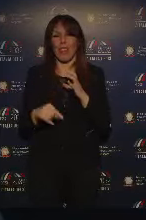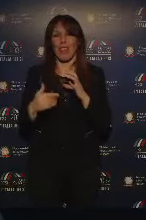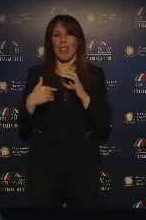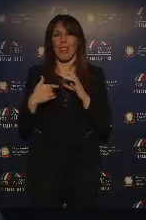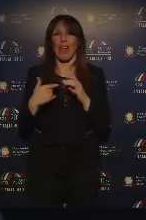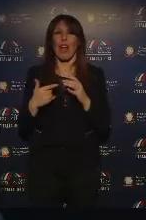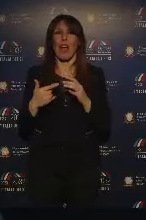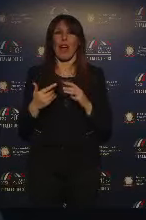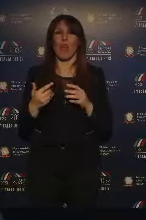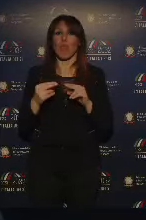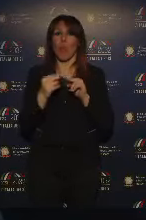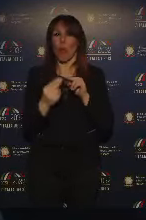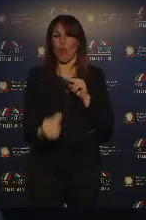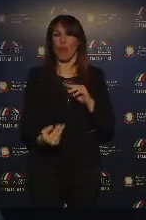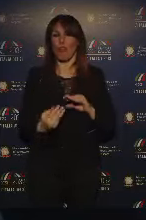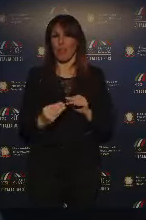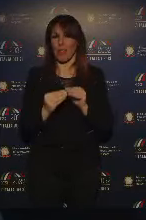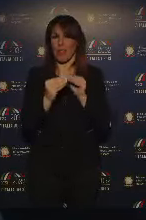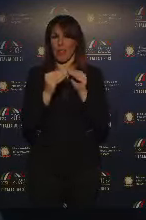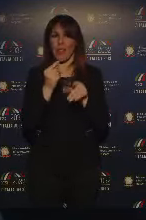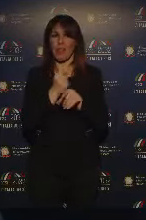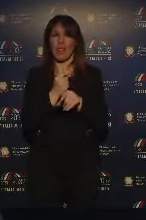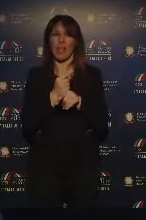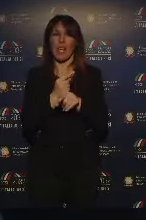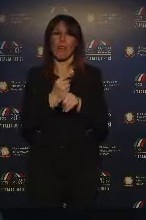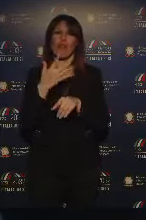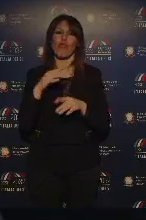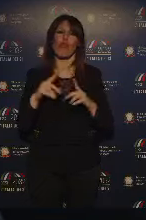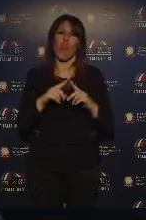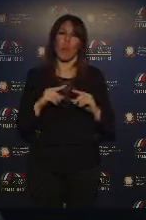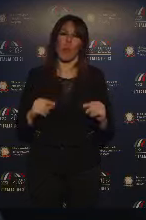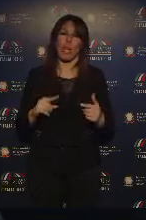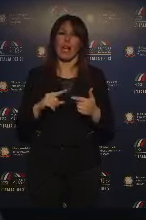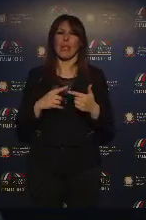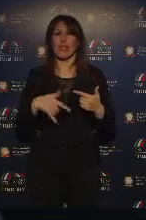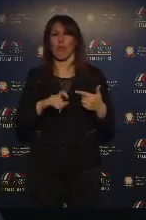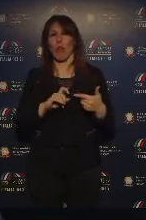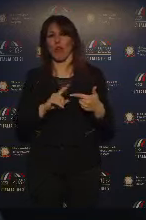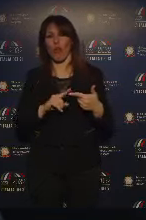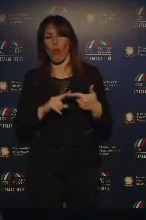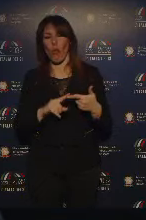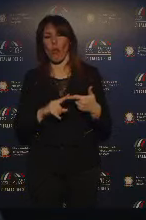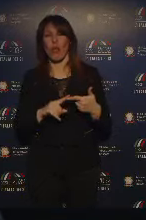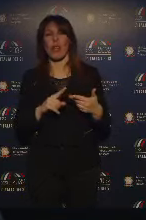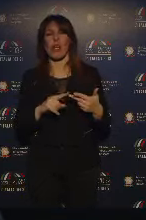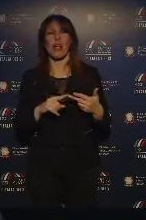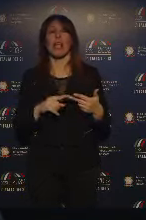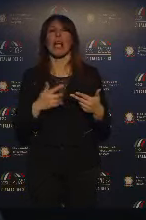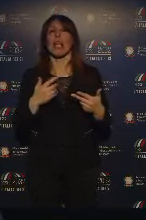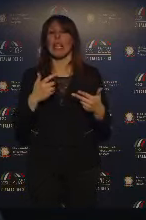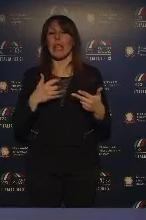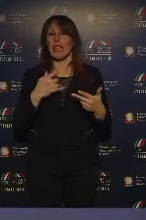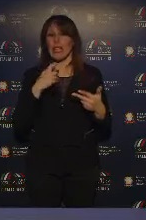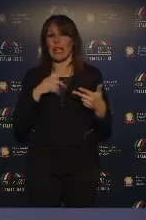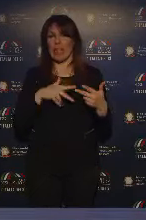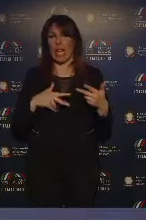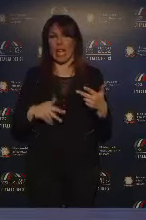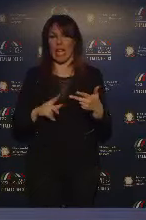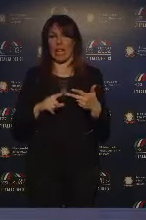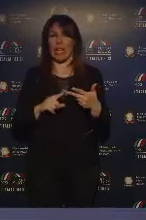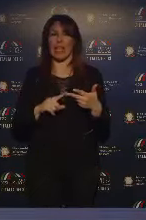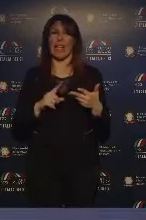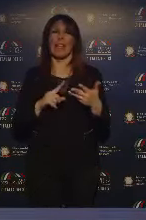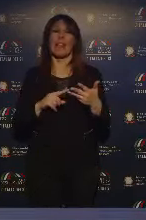alla costruzione del Ponte ci sono giapponesi ci sono spagnoli ci sono Danesi la società di